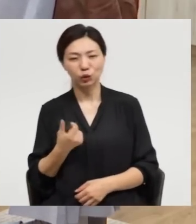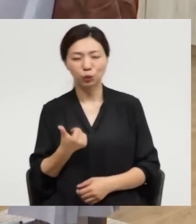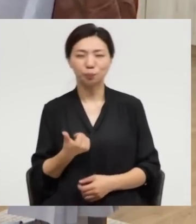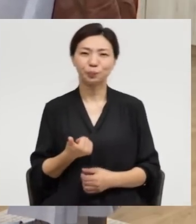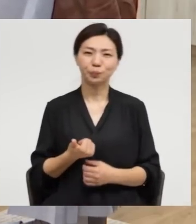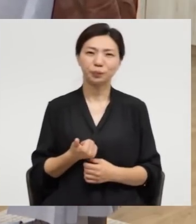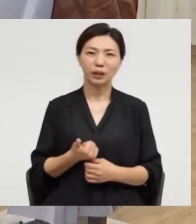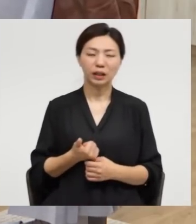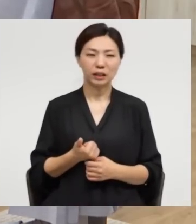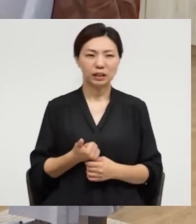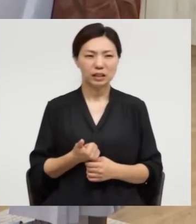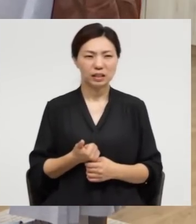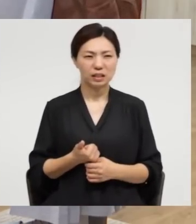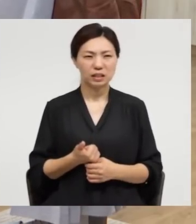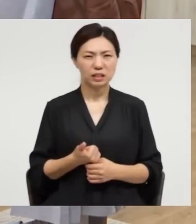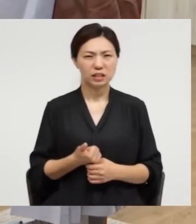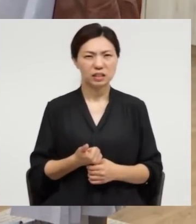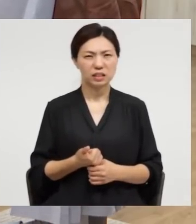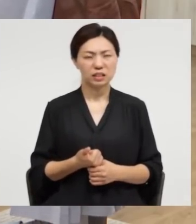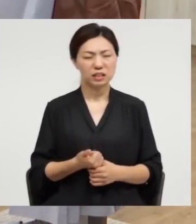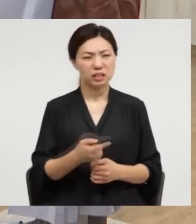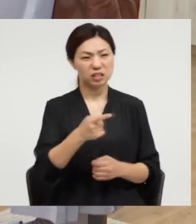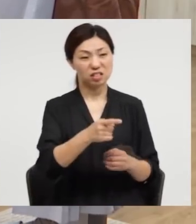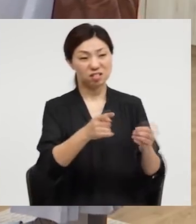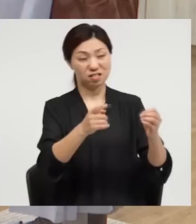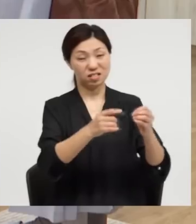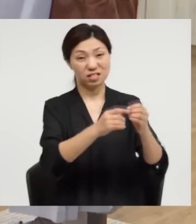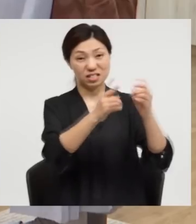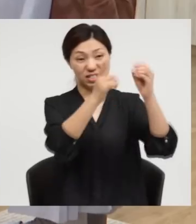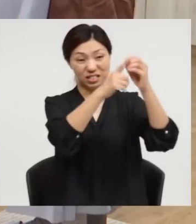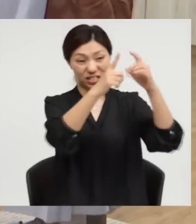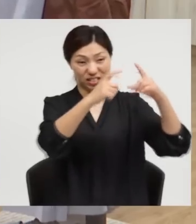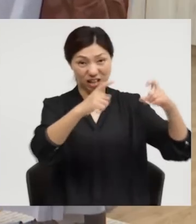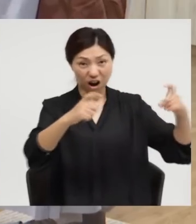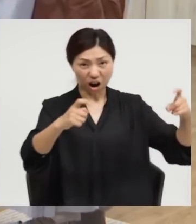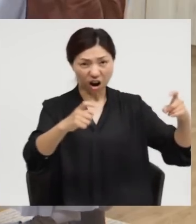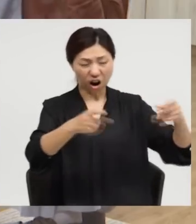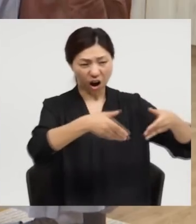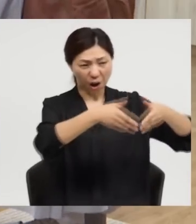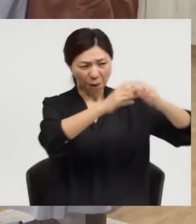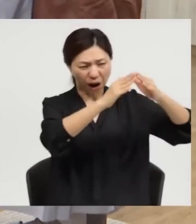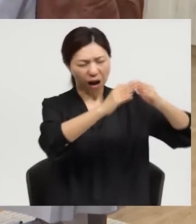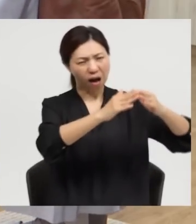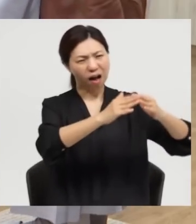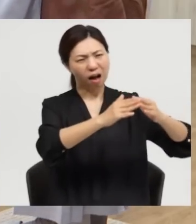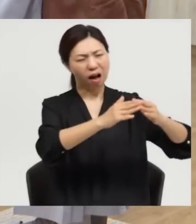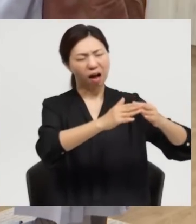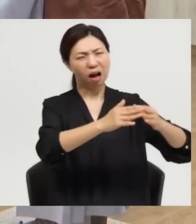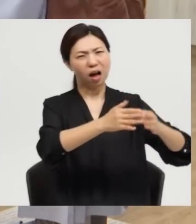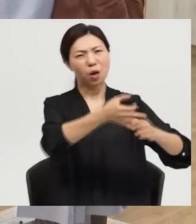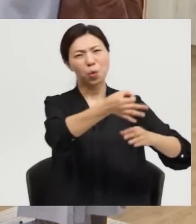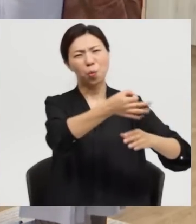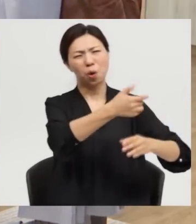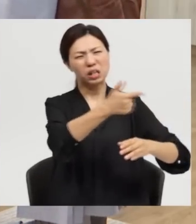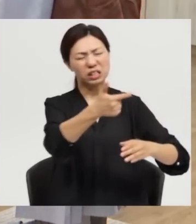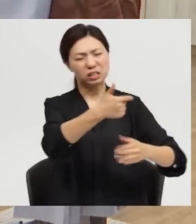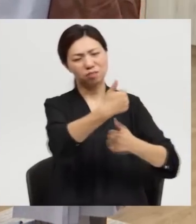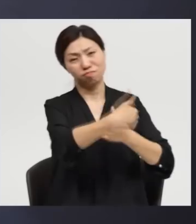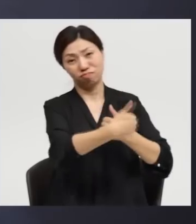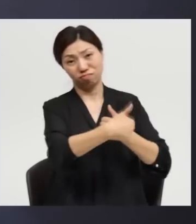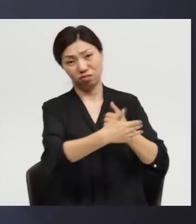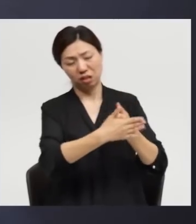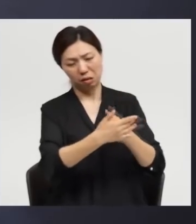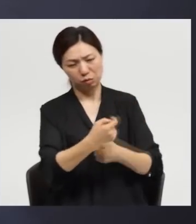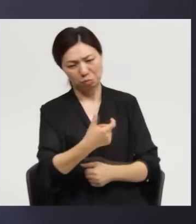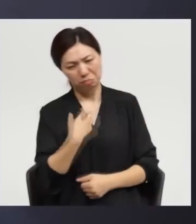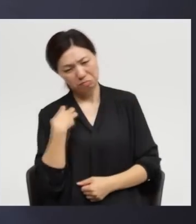조금 불사가 좀 크고 어려우신가 봐요. 그래서 요구를 하시는 금액이 좀 커서 부담이 돼가지고. 그래야